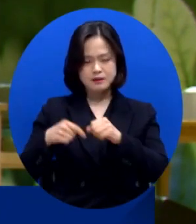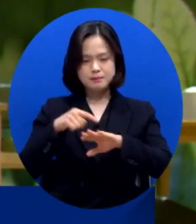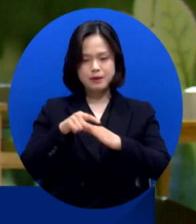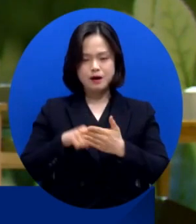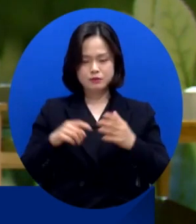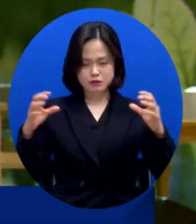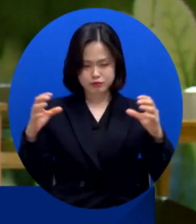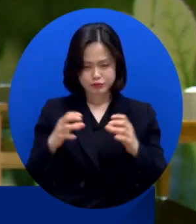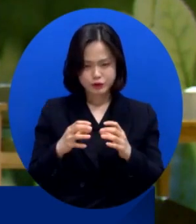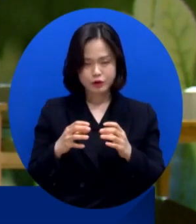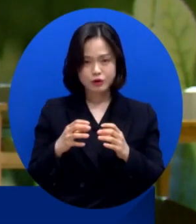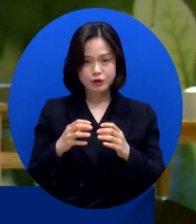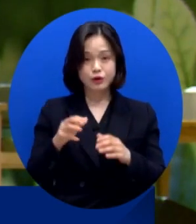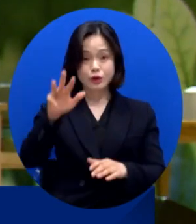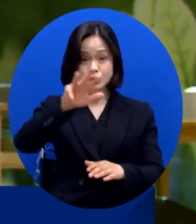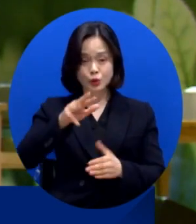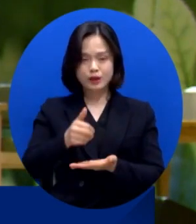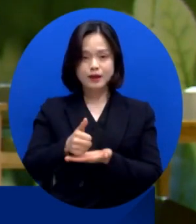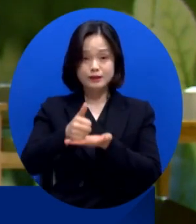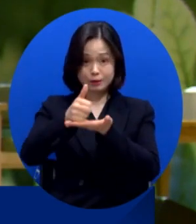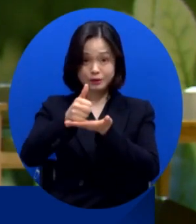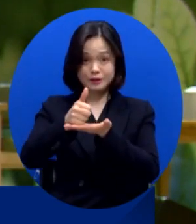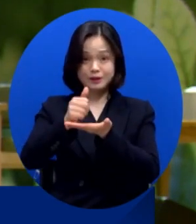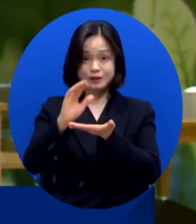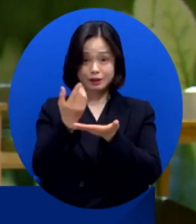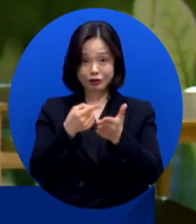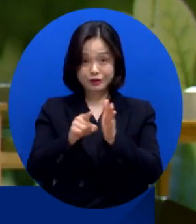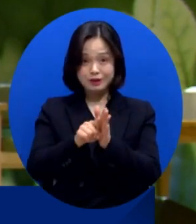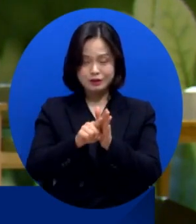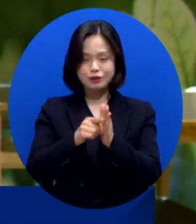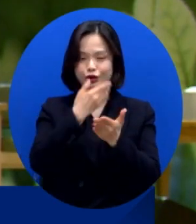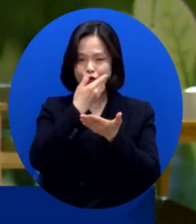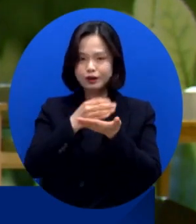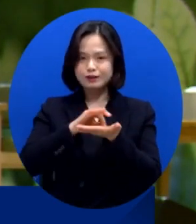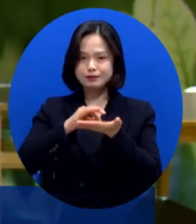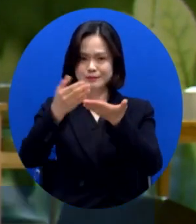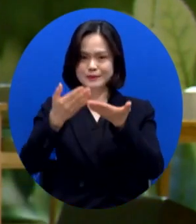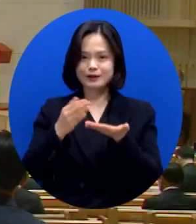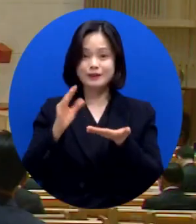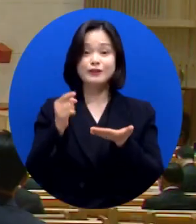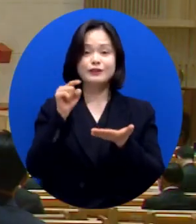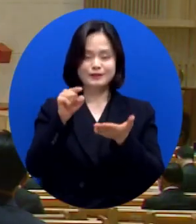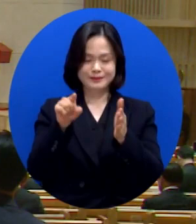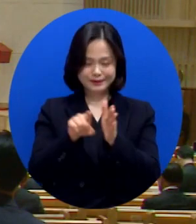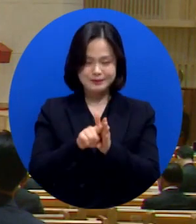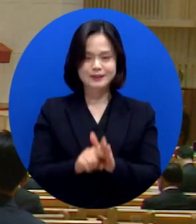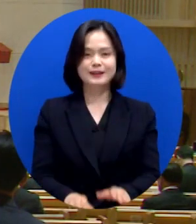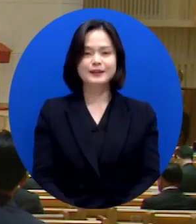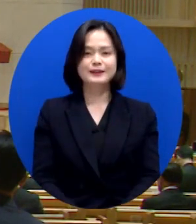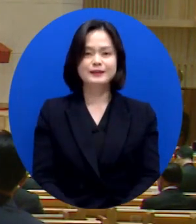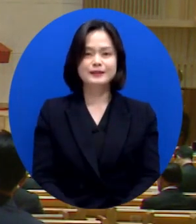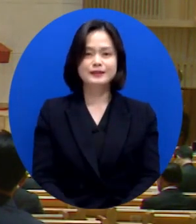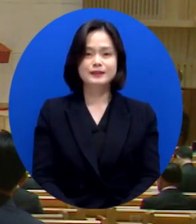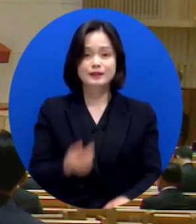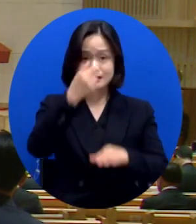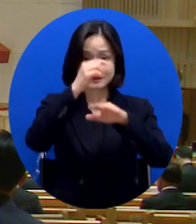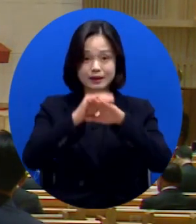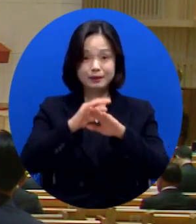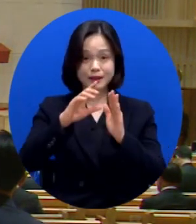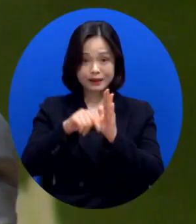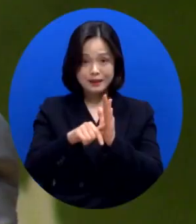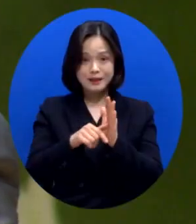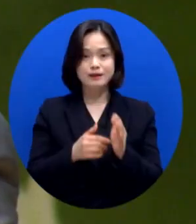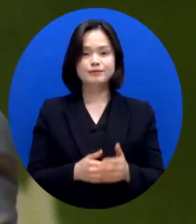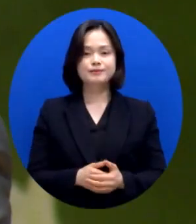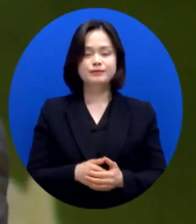총회를 섬기는 일에 우리 지역협의회가 더 귀하게 쓰여질 줄로 그렇게 믿습니다. 이날 앞선 예배에서 예장